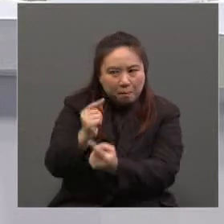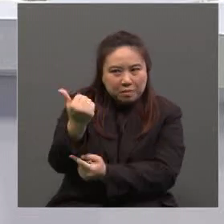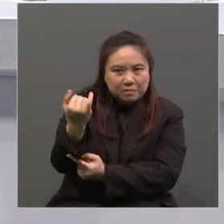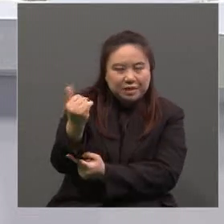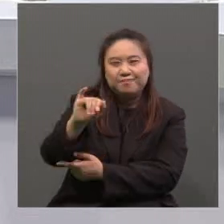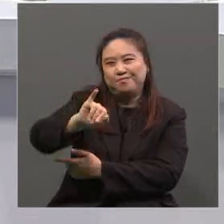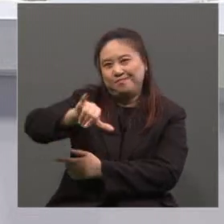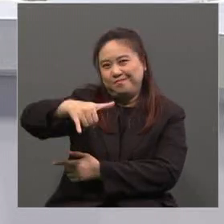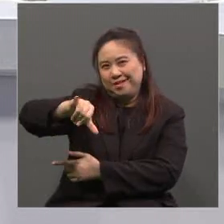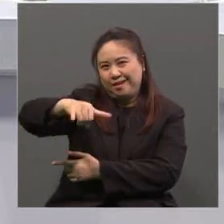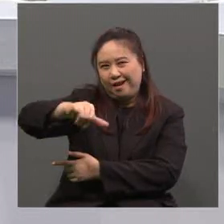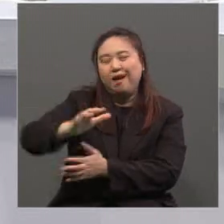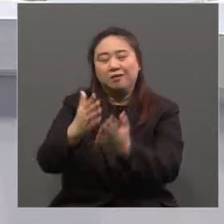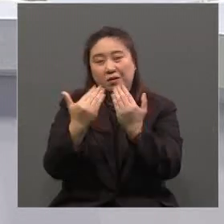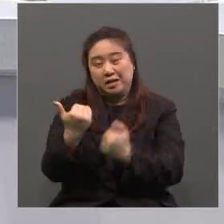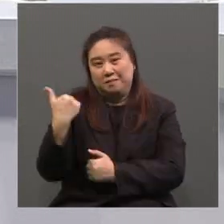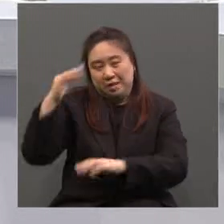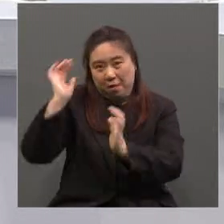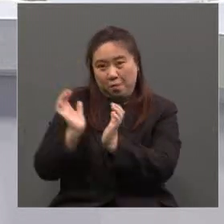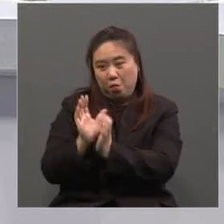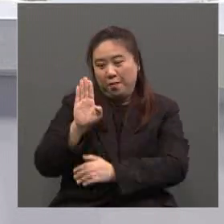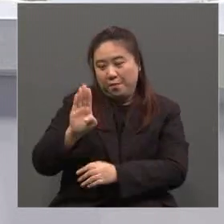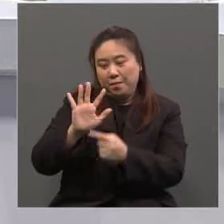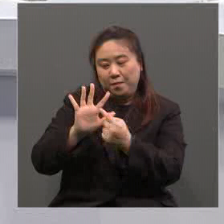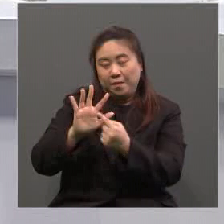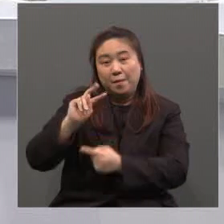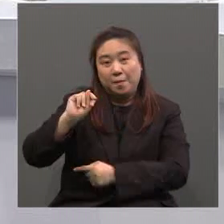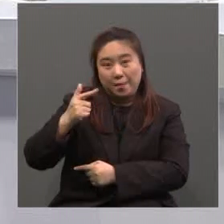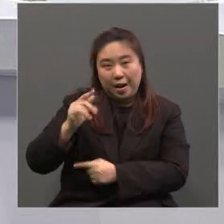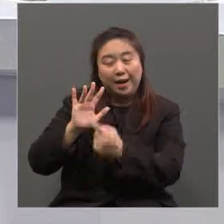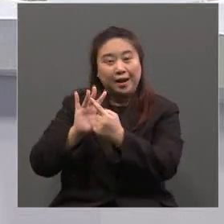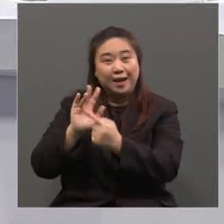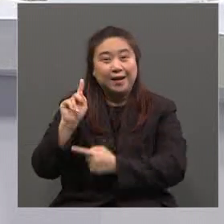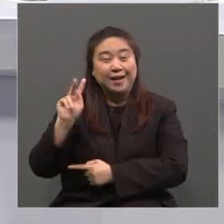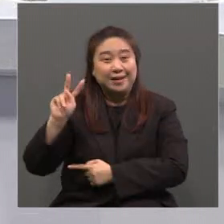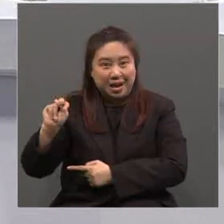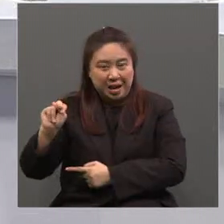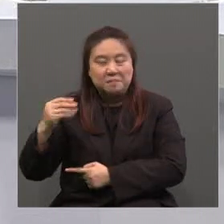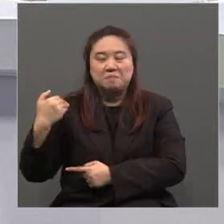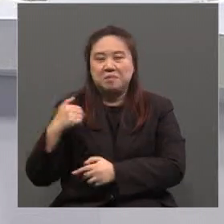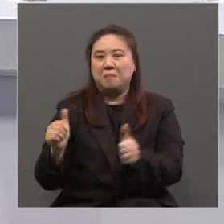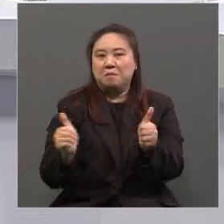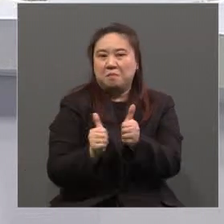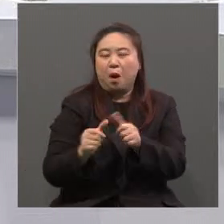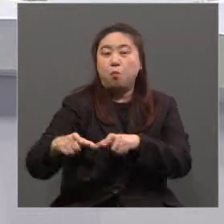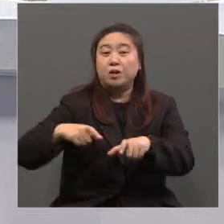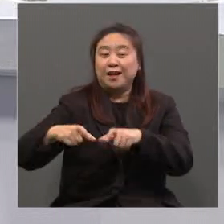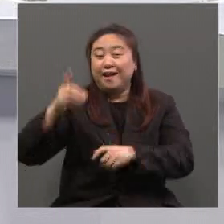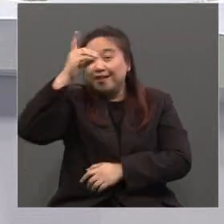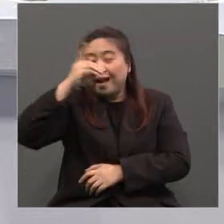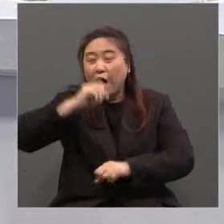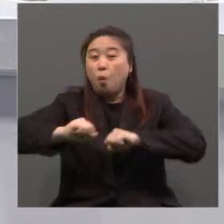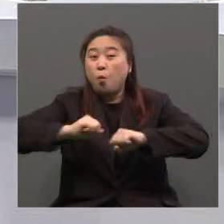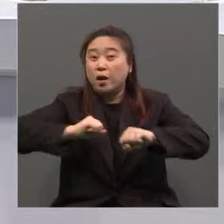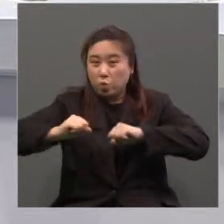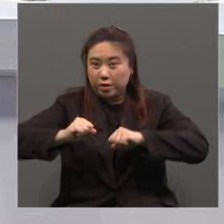ย่างรายนี้ล่าสุดเนี่ยตำรวจสน.บางเขนเข้าไปบุกจับผู้จัดการดาราวัยรุ่นนะคะที่บ้านพักย่านวัชรพล